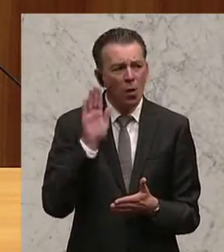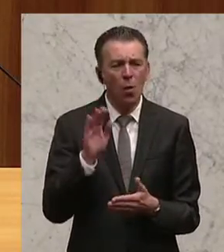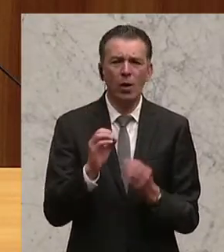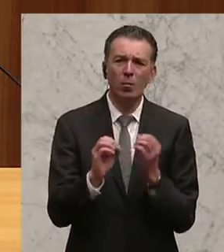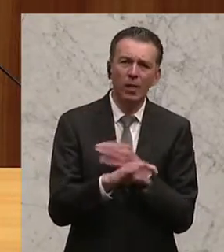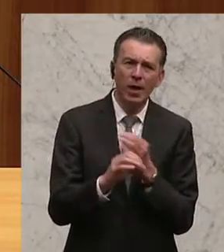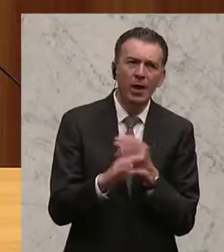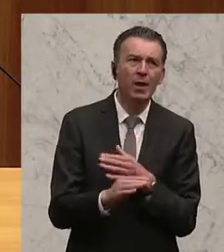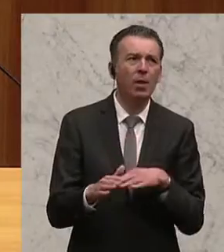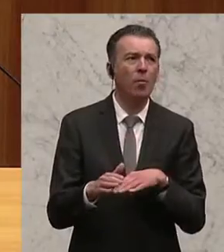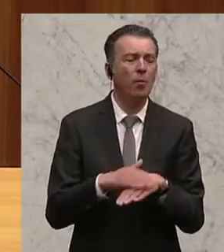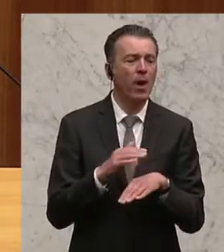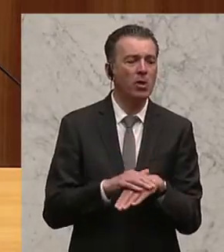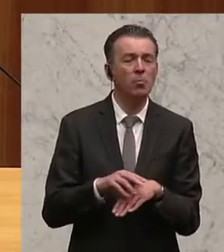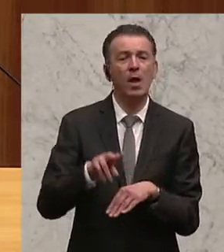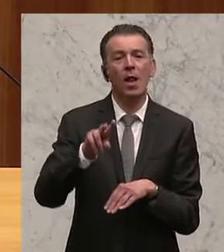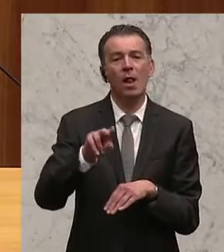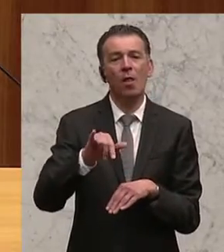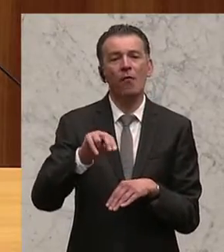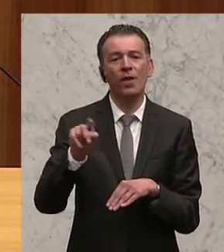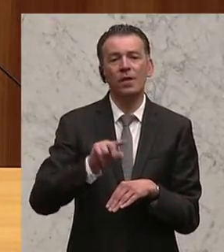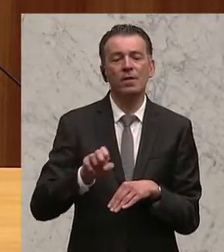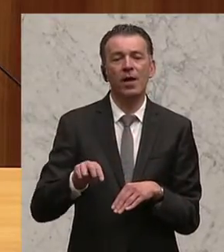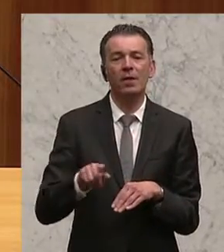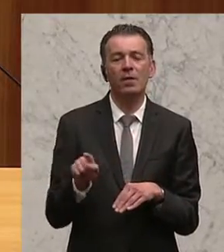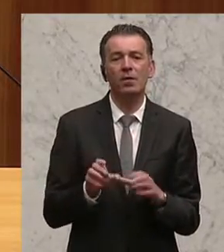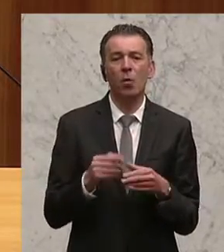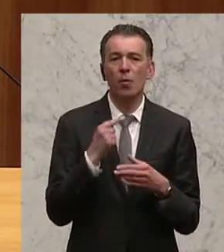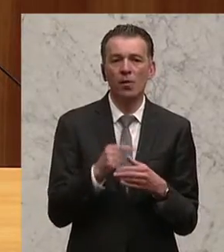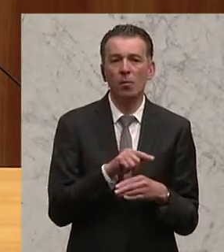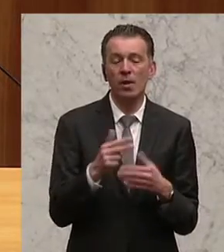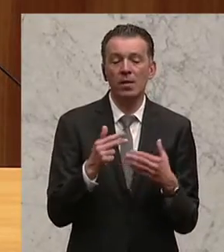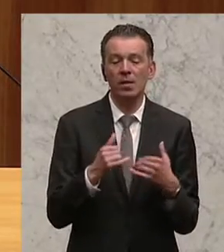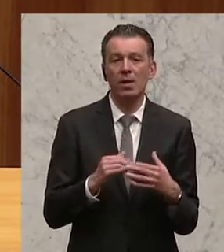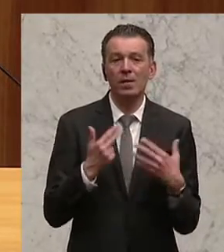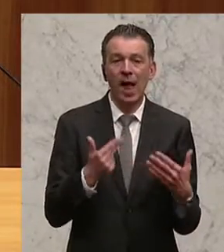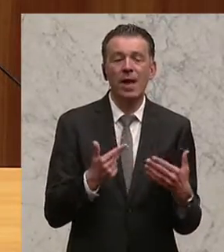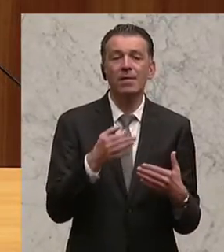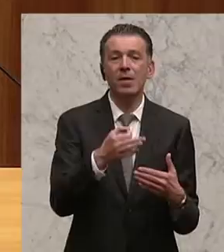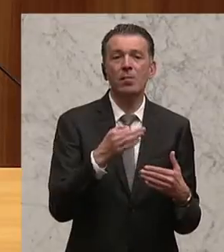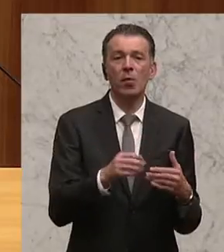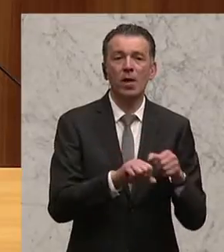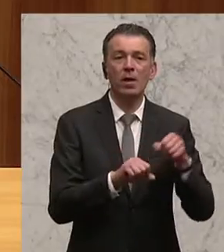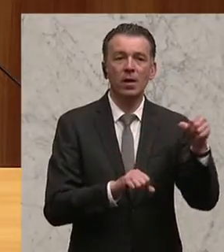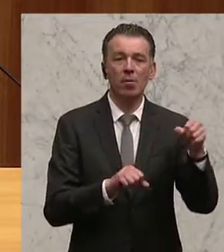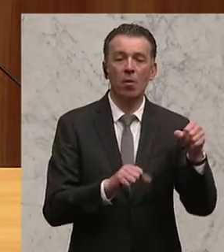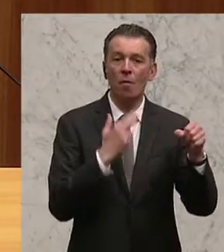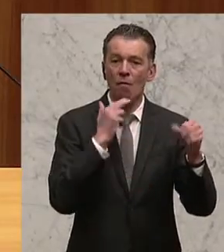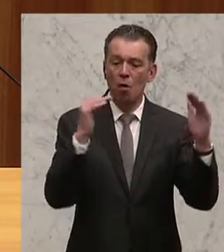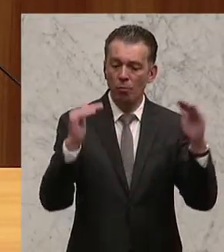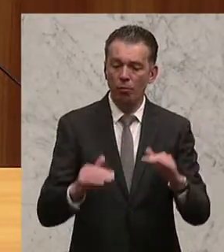den Medien, wo zum Beispiel die Vinzenz-Gruppe gesagt hat, von bisher 80% Diplomierten wollen sie auf